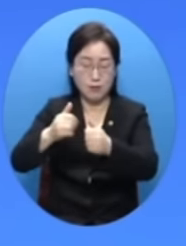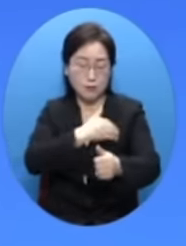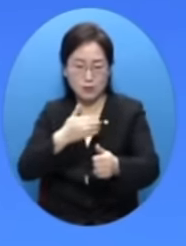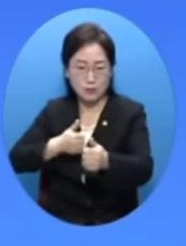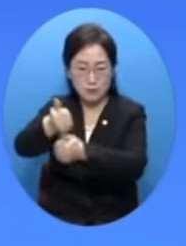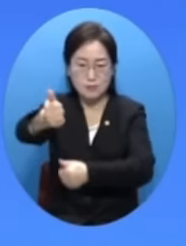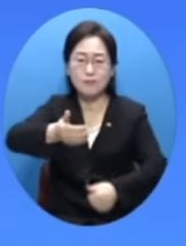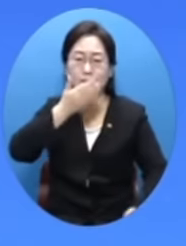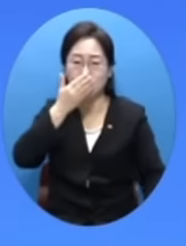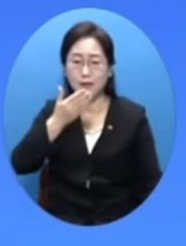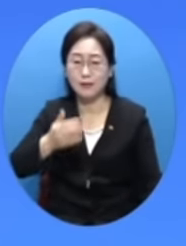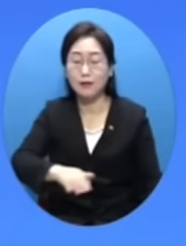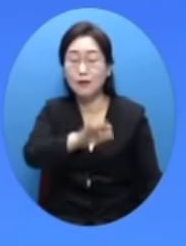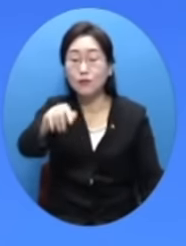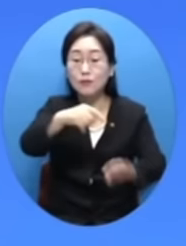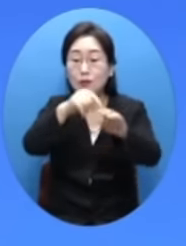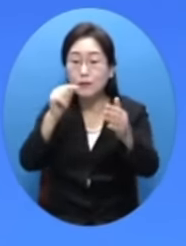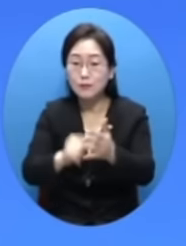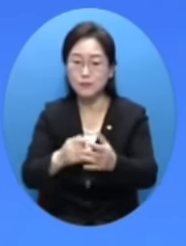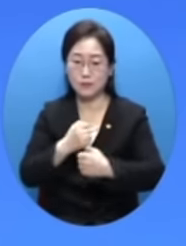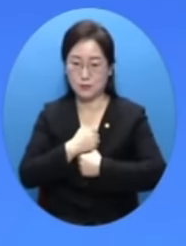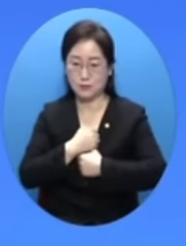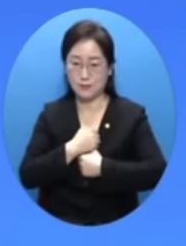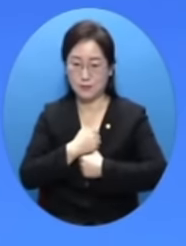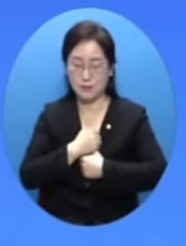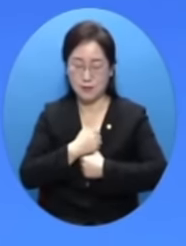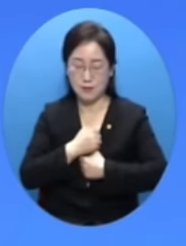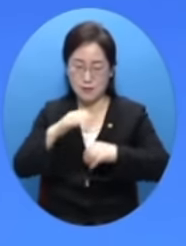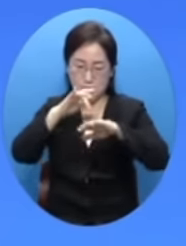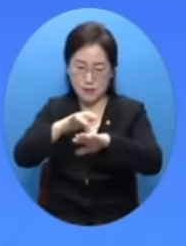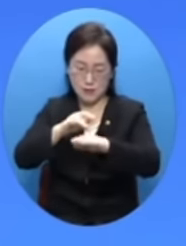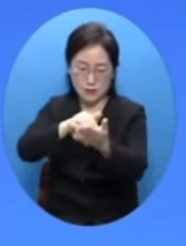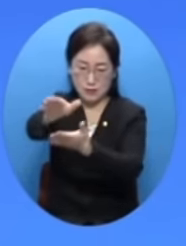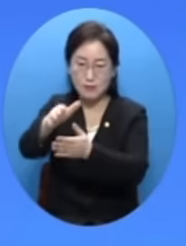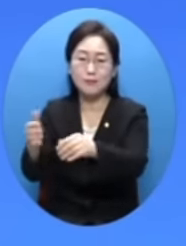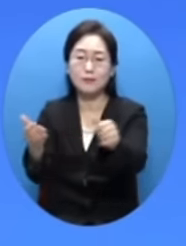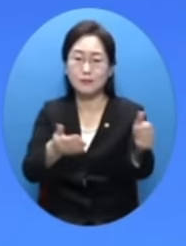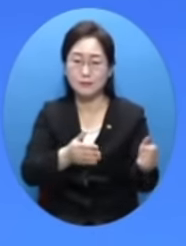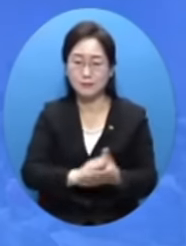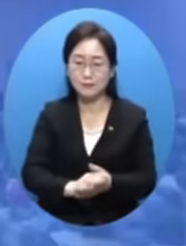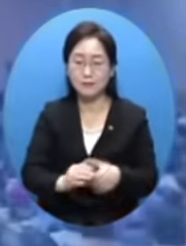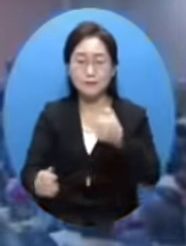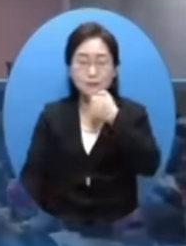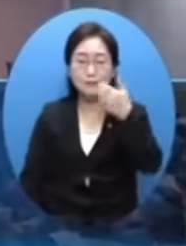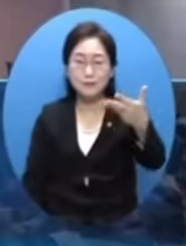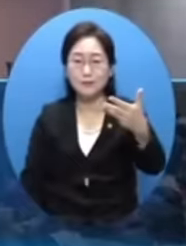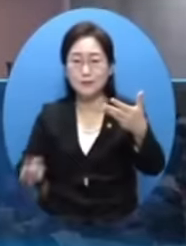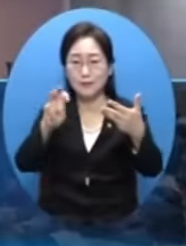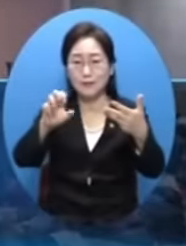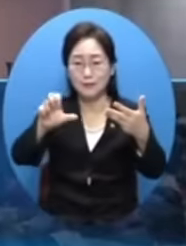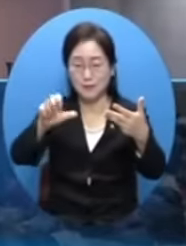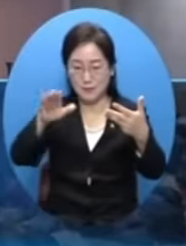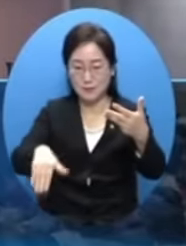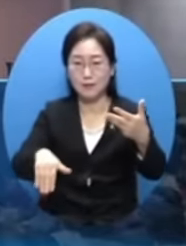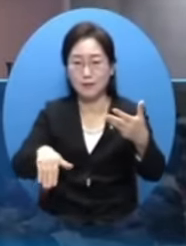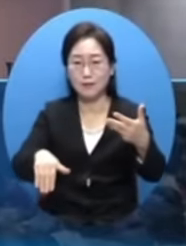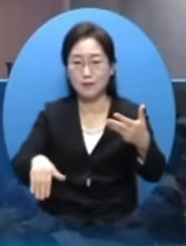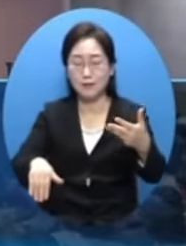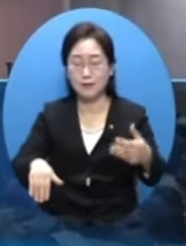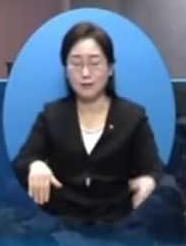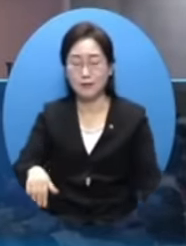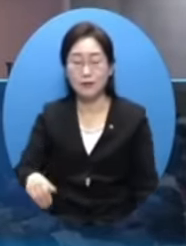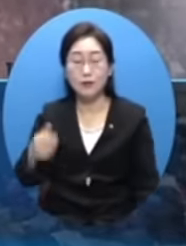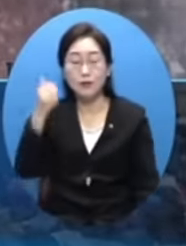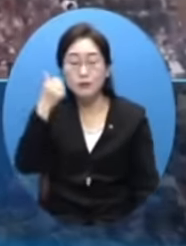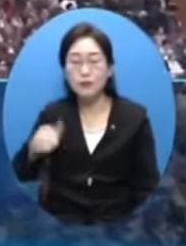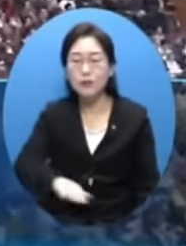것입니다. 여러분 여러분 마음을 지키고 모든 흑암의 권세를 물리치시기 바랍니다. 로마서 8장 35절 30절을